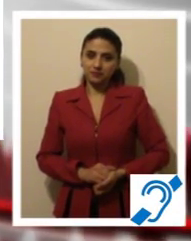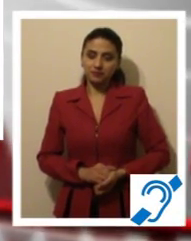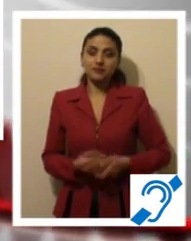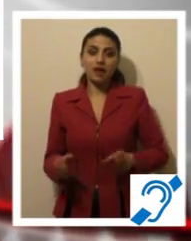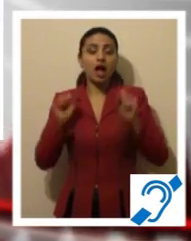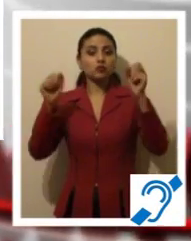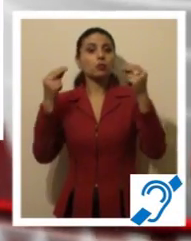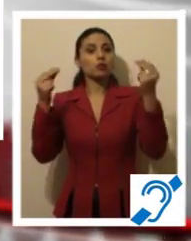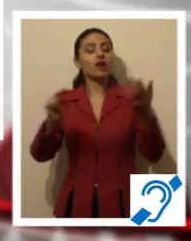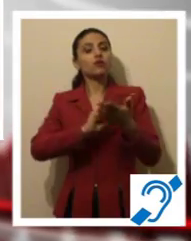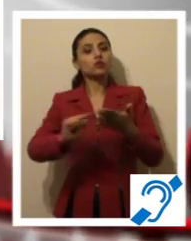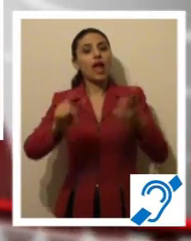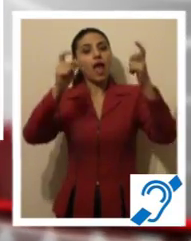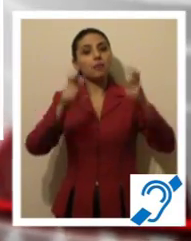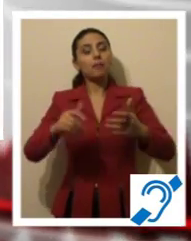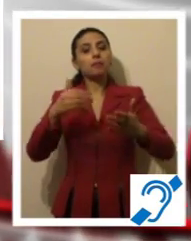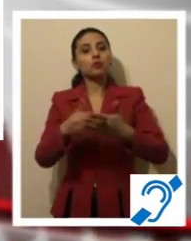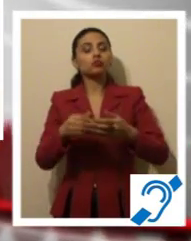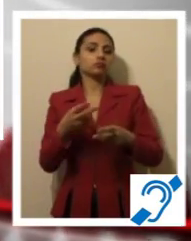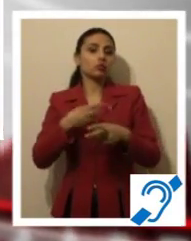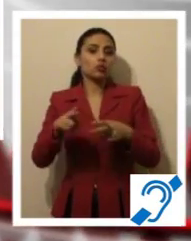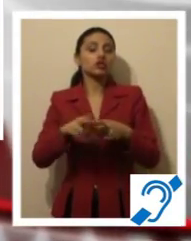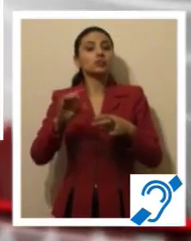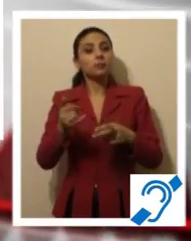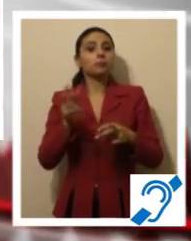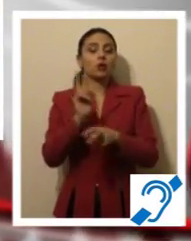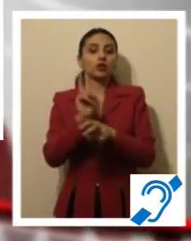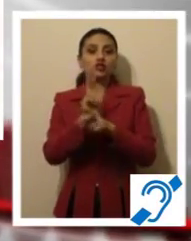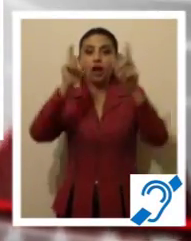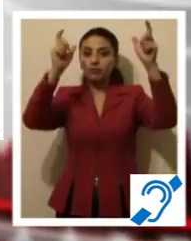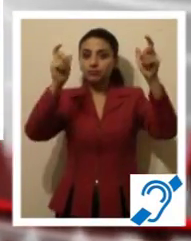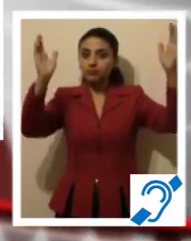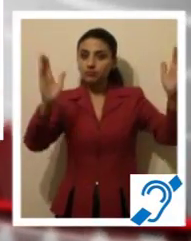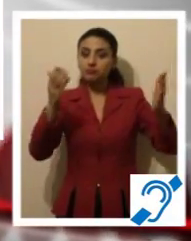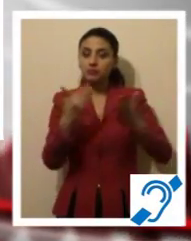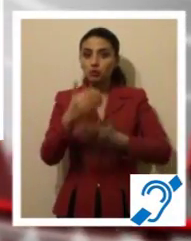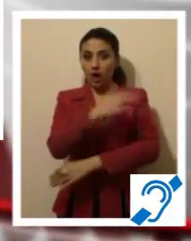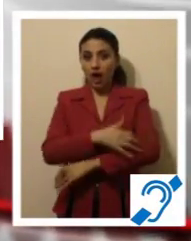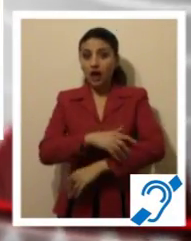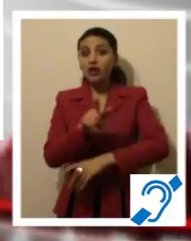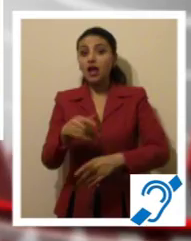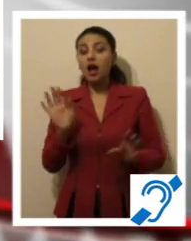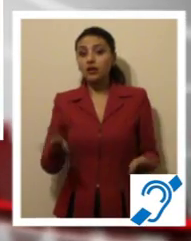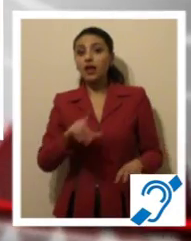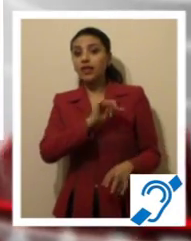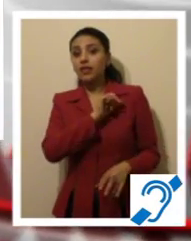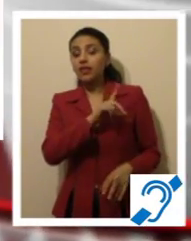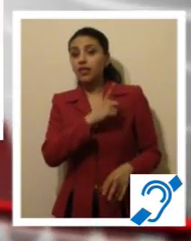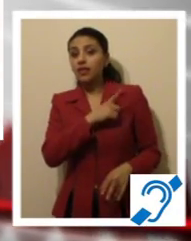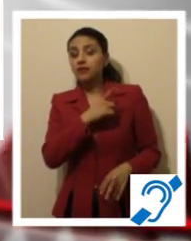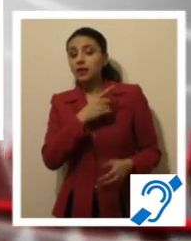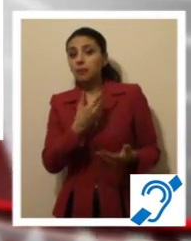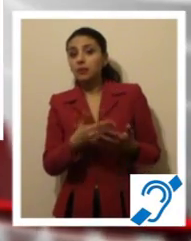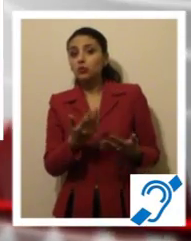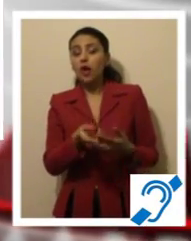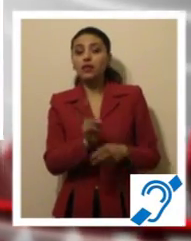a echipamentelor de adăpare și de furajare. Aici se va da o mai mare atenție instalației de adăpare,